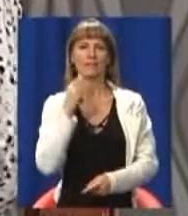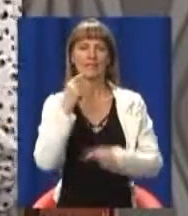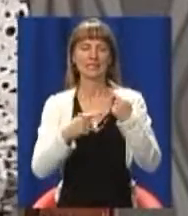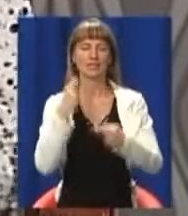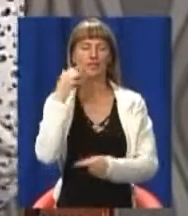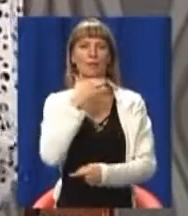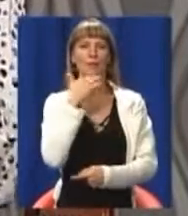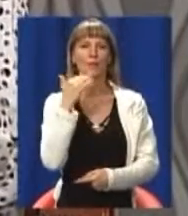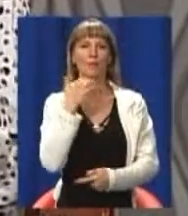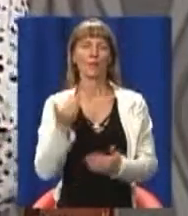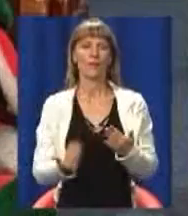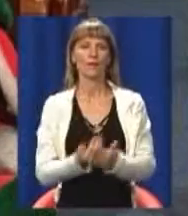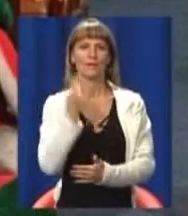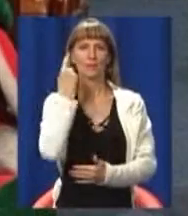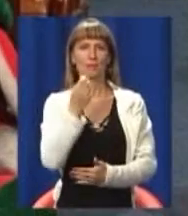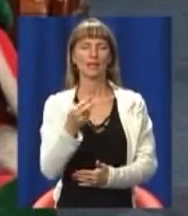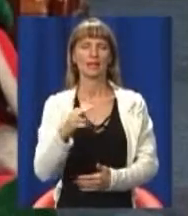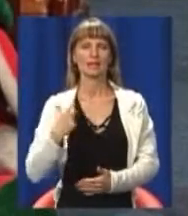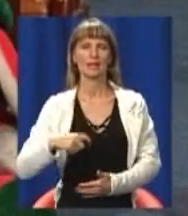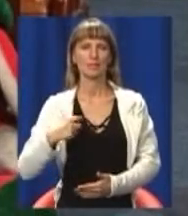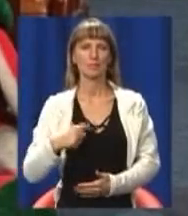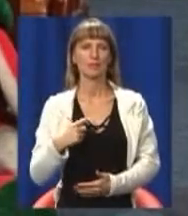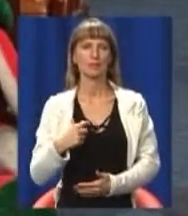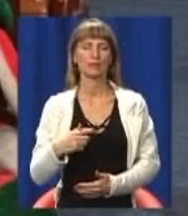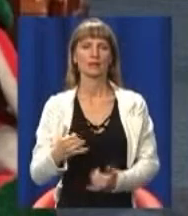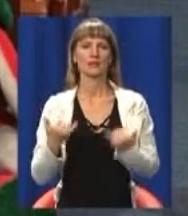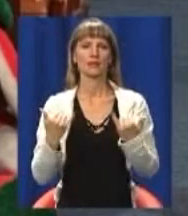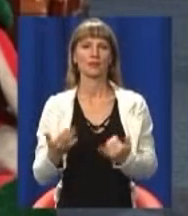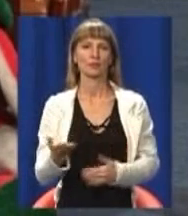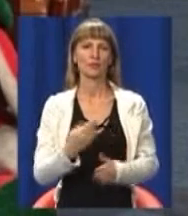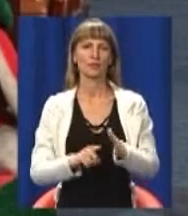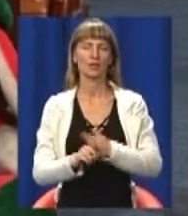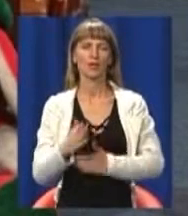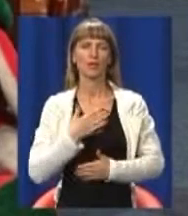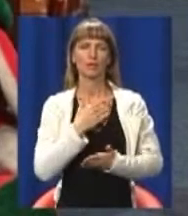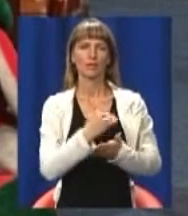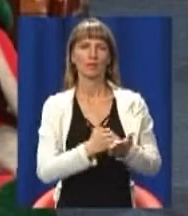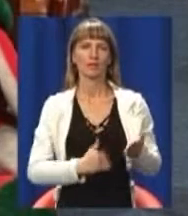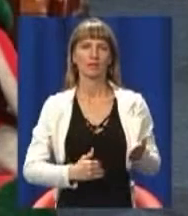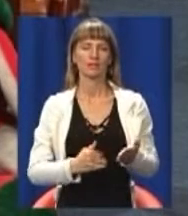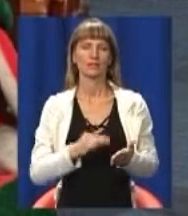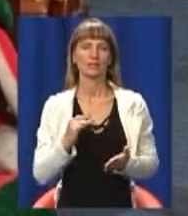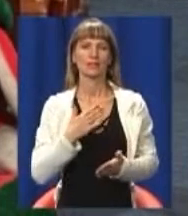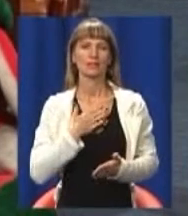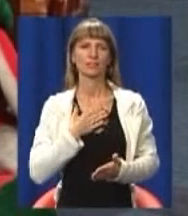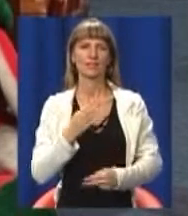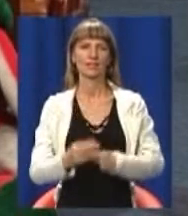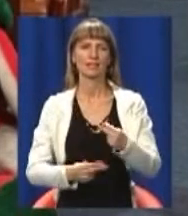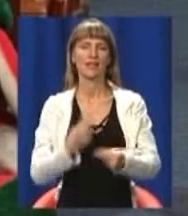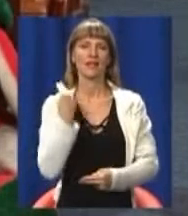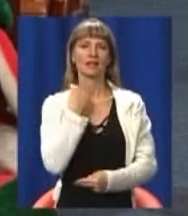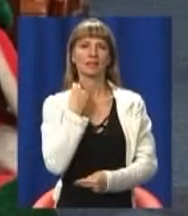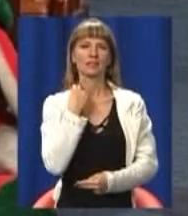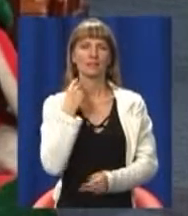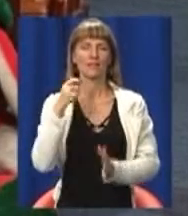багато-багато такої нової інформації для себе. Сьогодні ми почнемо нашу передачу з нашого традиційного